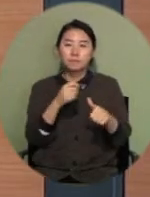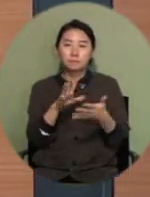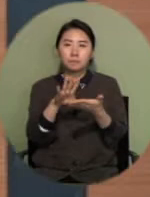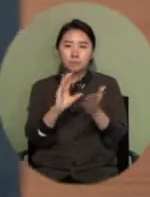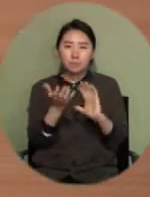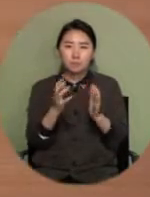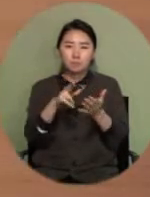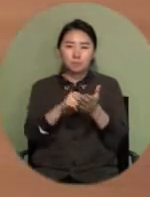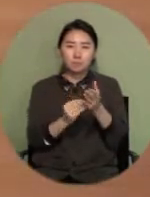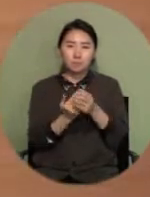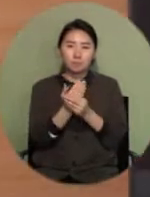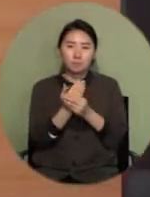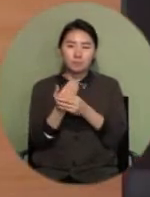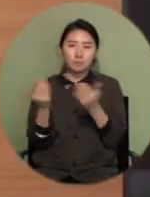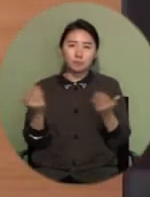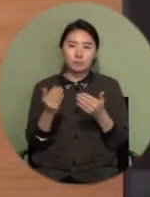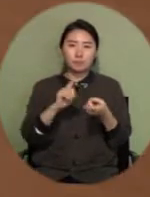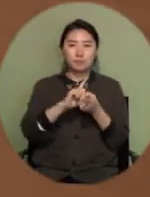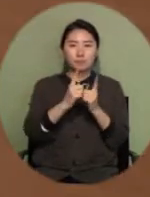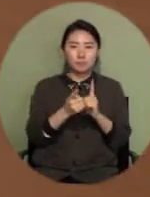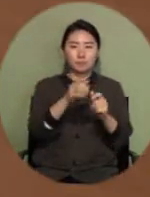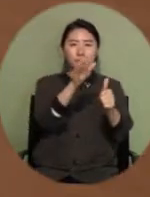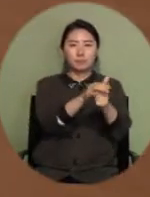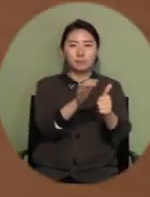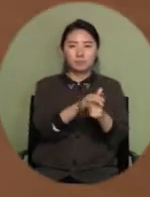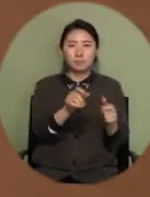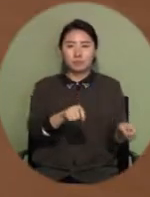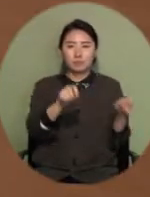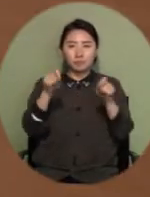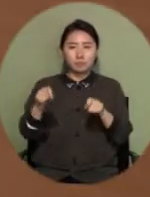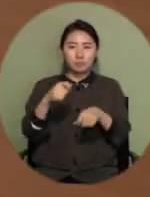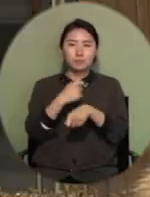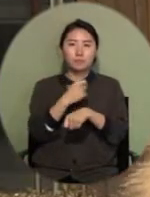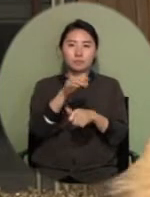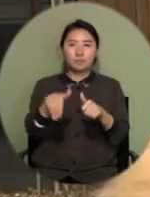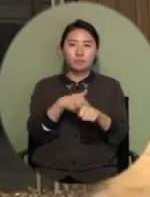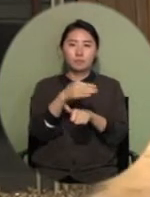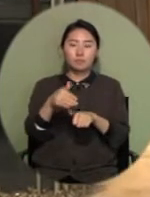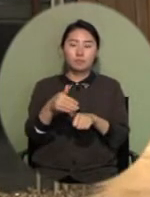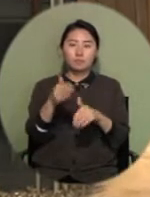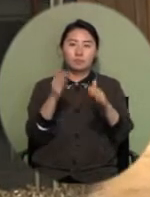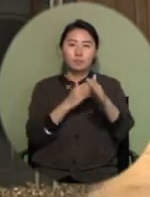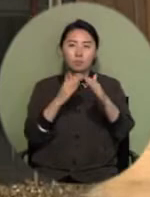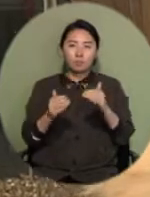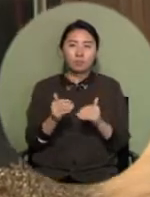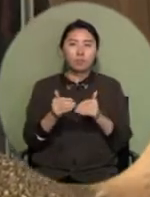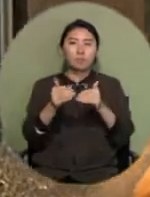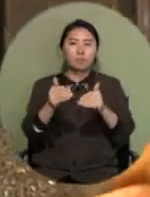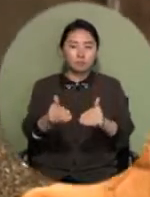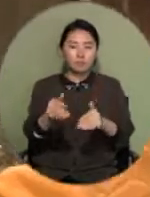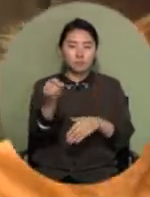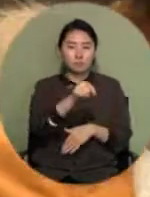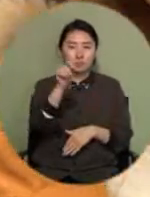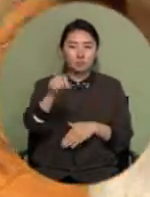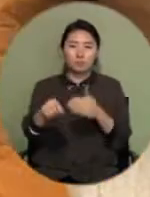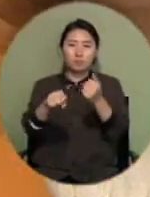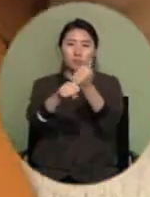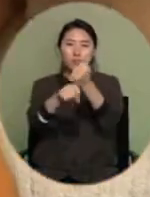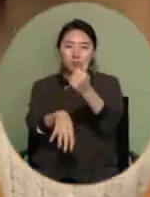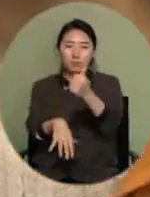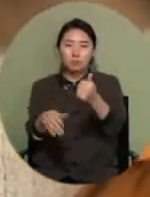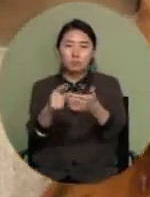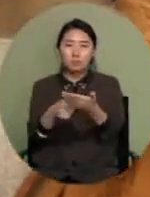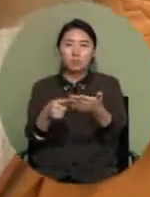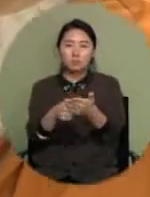계속되자 정규 직원에게 업무 대응을 맡겨 채용을 미뤄 둔 상태입니다 공공연하게 진행되는 지자체 산하 기관 보온성